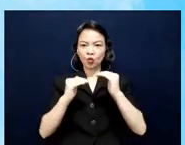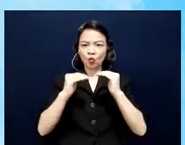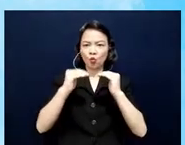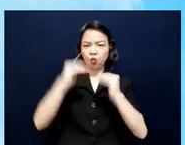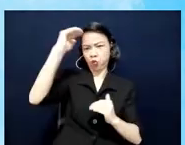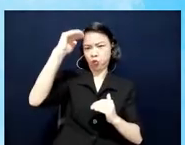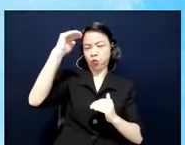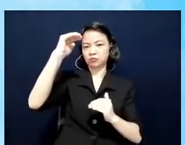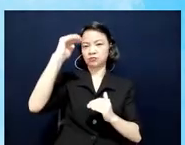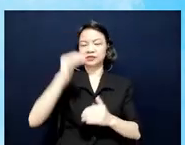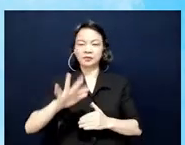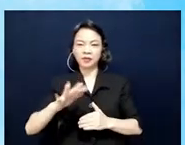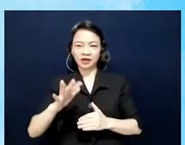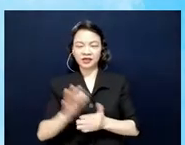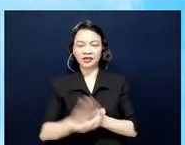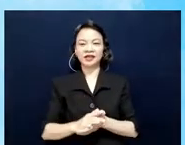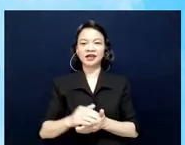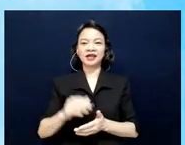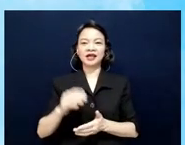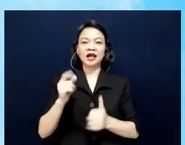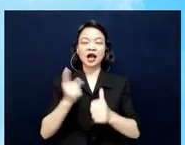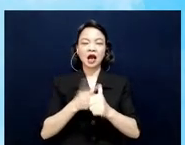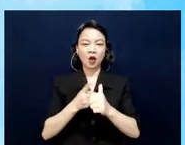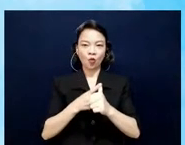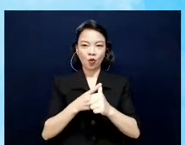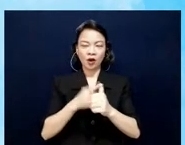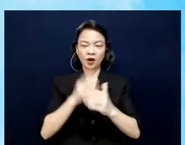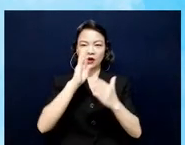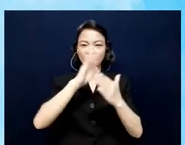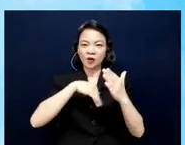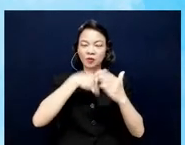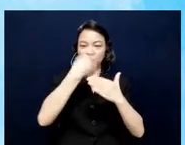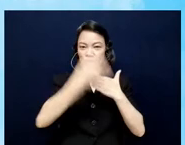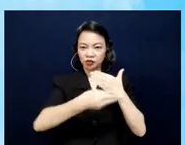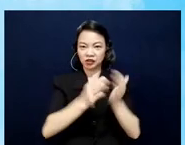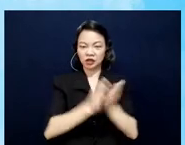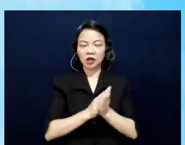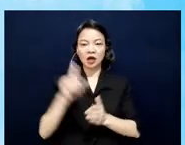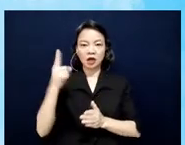dibanding pada awal proyek itu hanya 39% anak muda